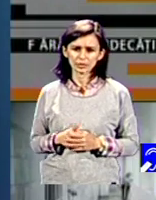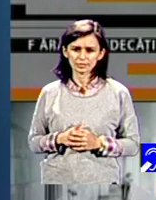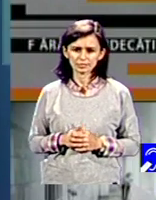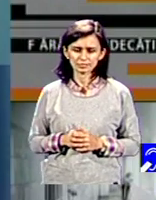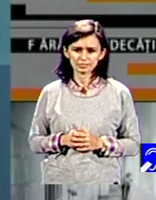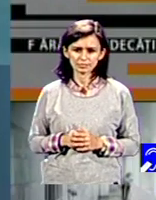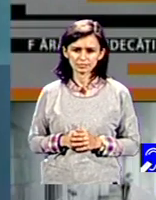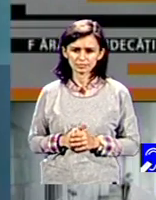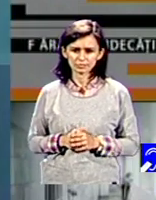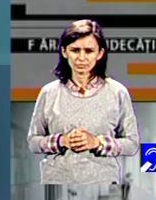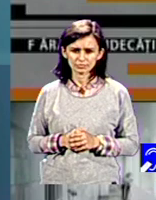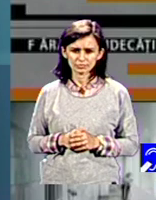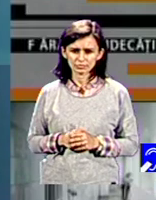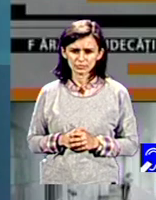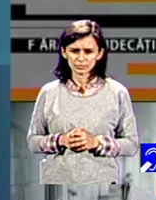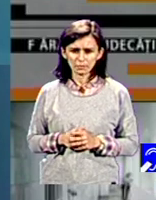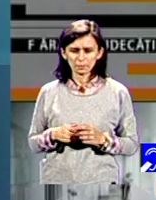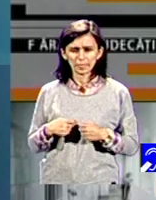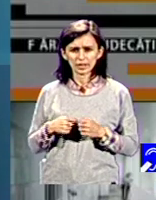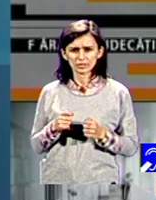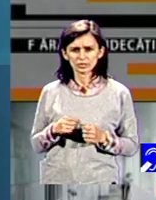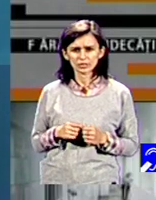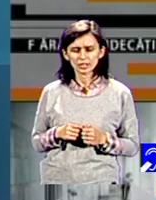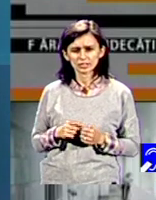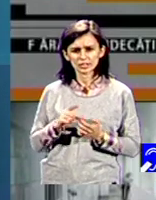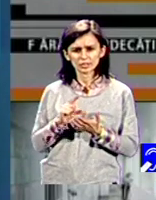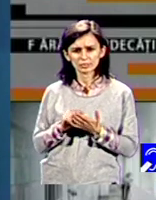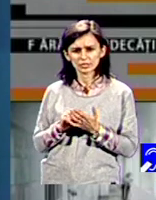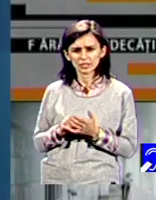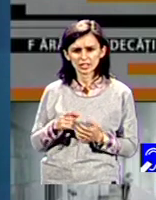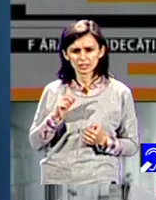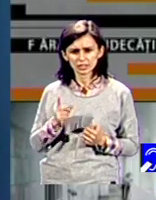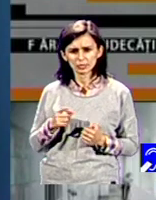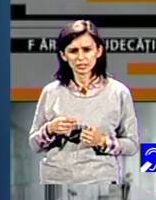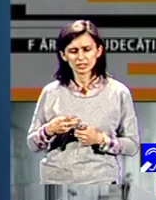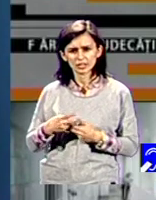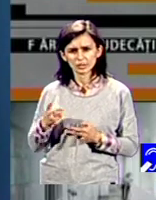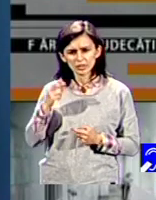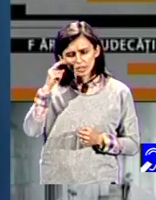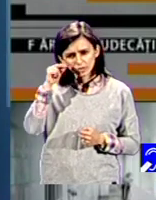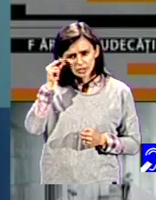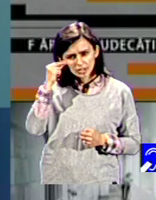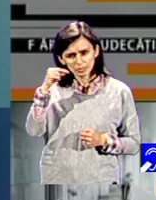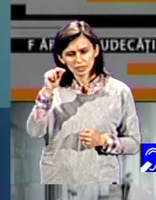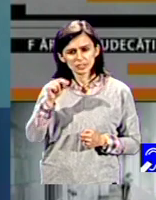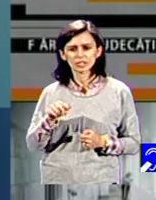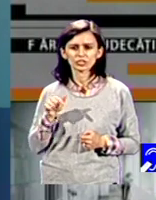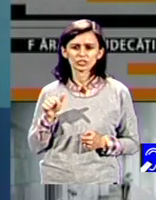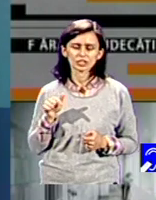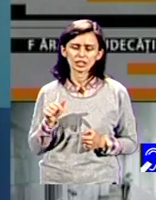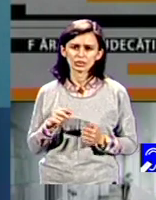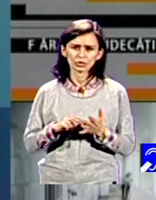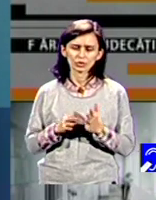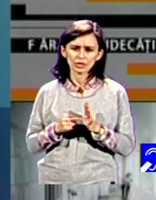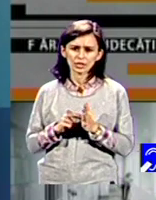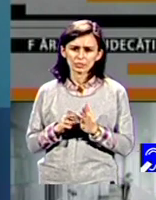totul este cât mai simplificat în ideea în care trebuie doar să trimit un mesaj să afle mai multe detalii iar acolo iar de acolo procesul